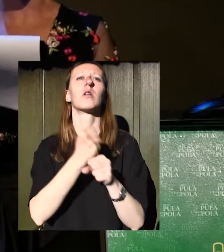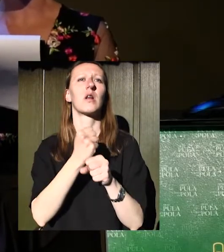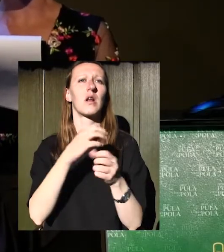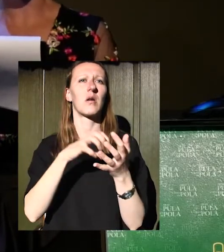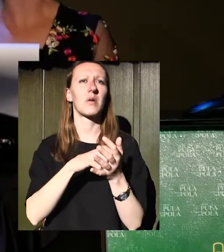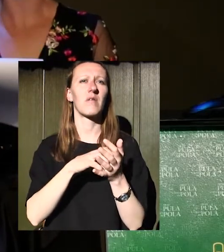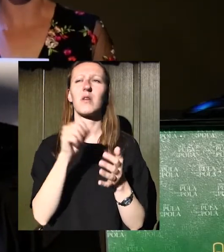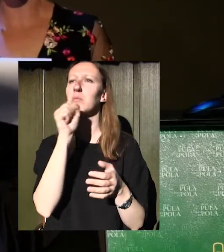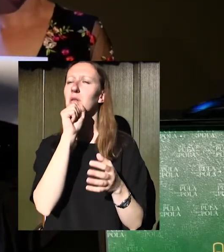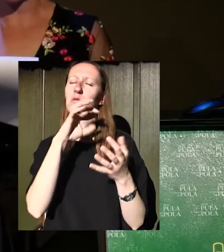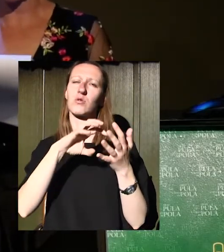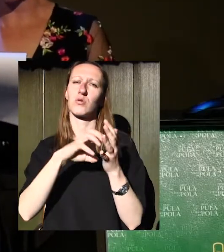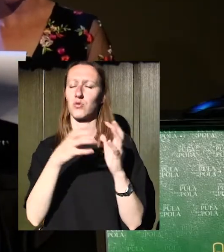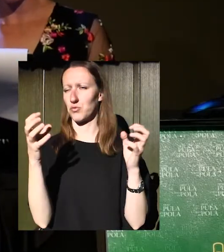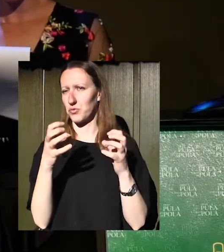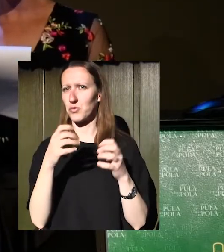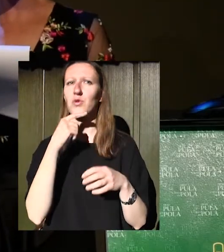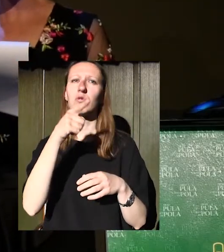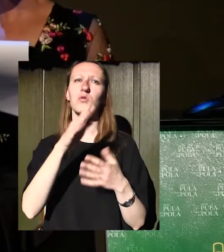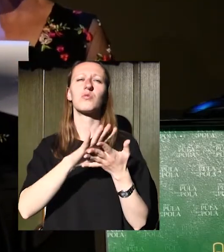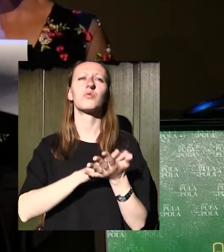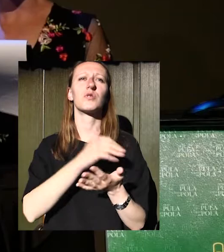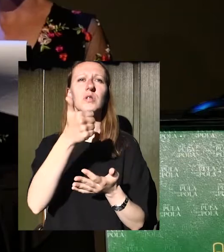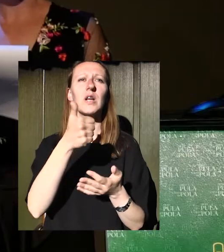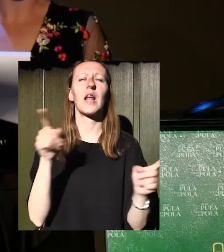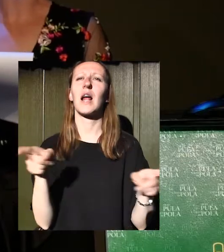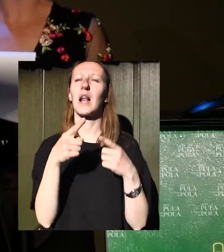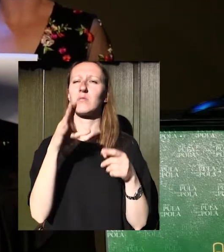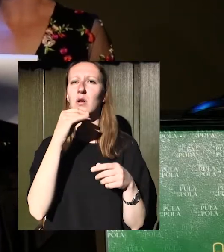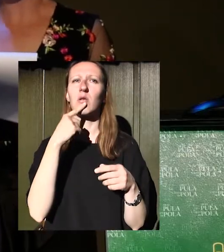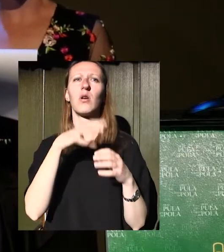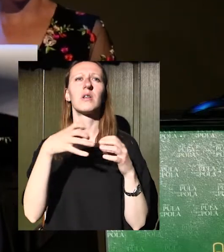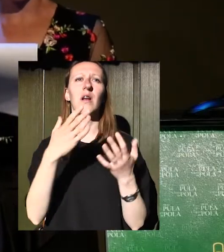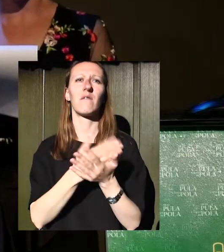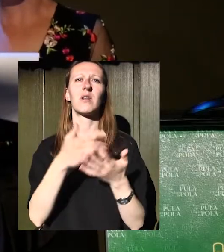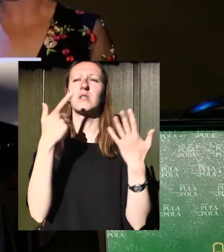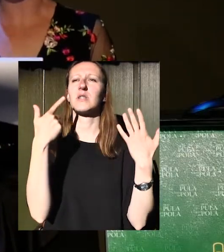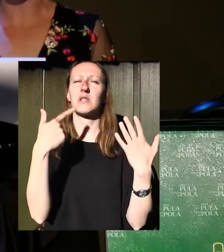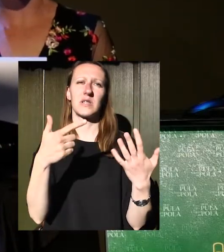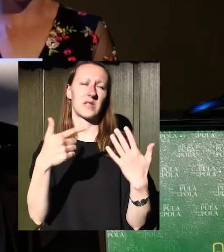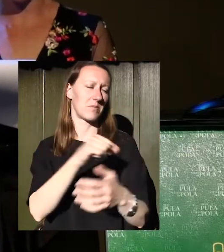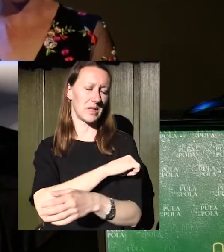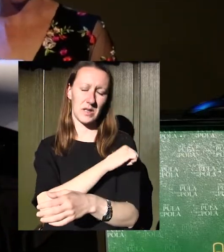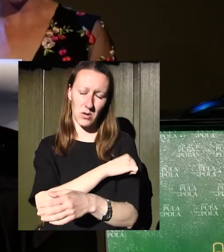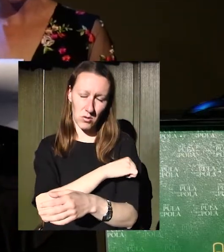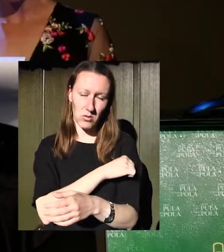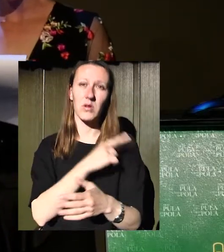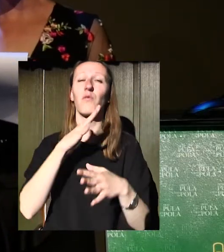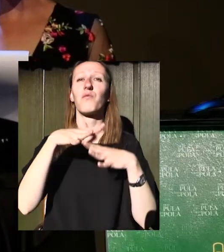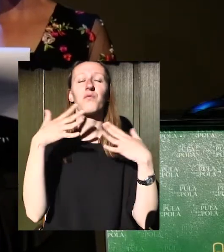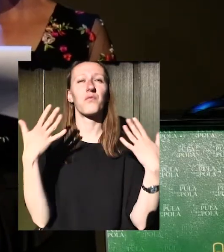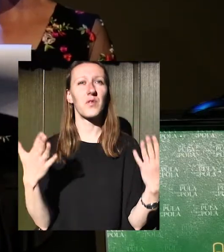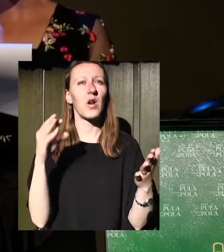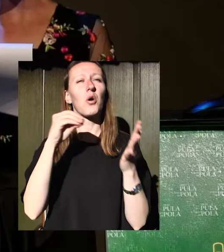su osnovali pjevačko društvo. I to su počeci jedne glazbene priče koja traje već 7 desetljeća.